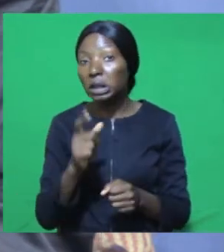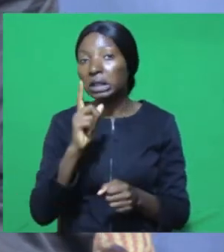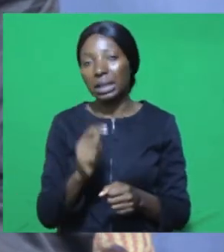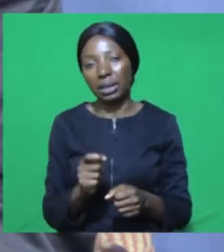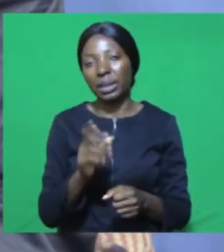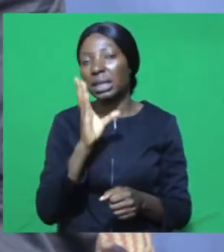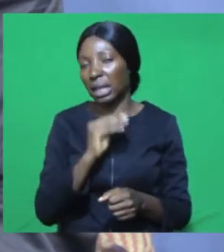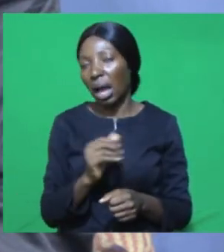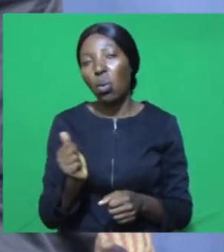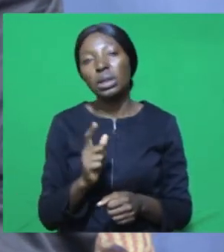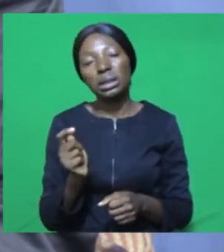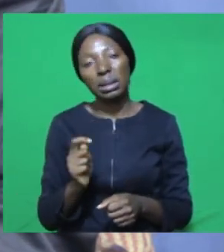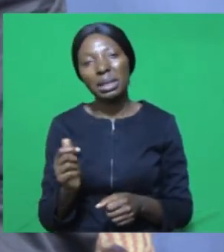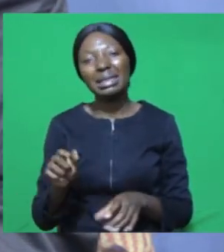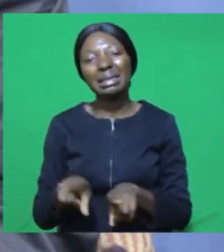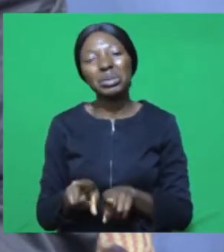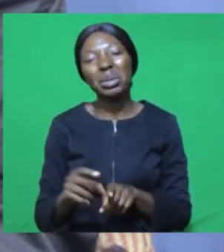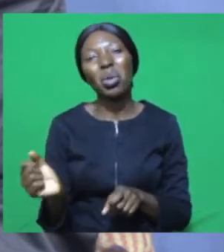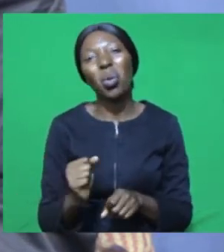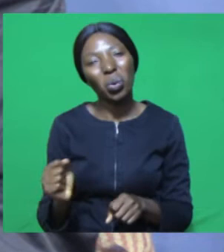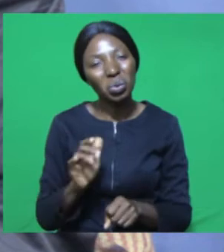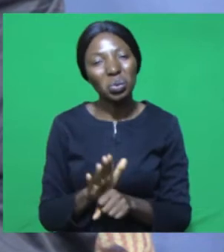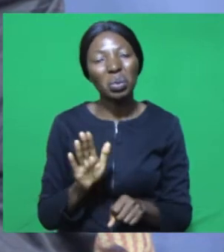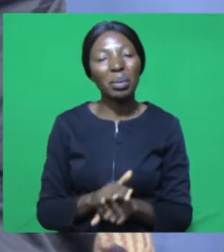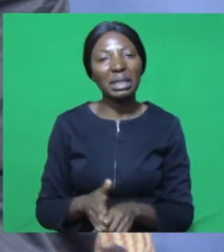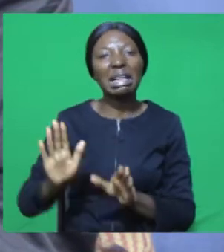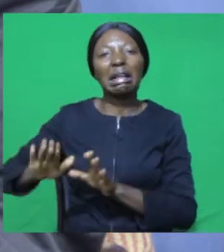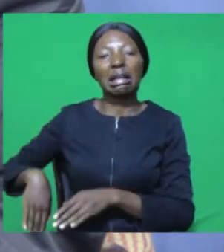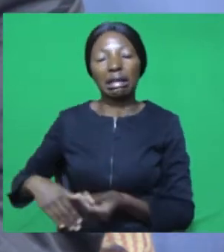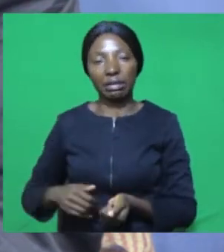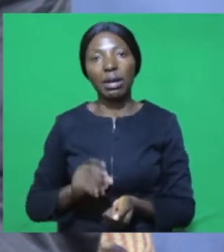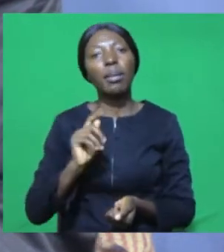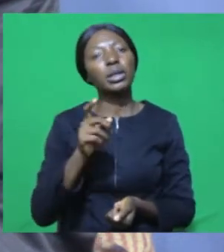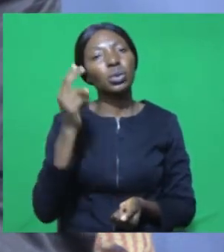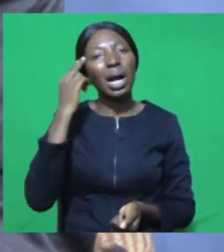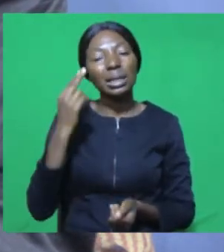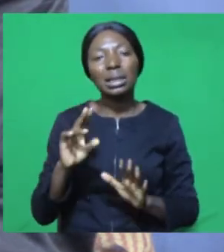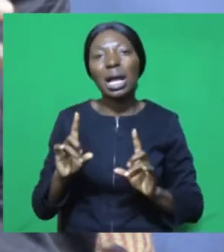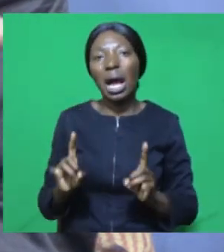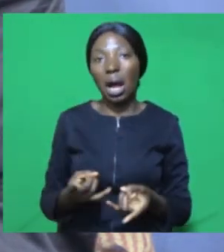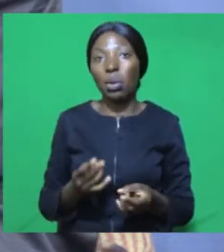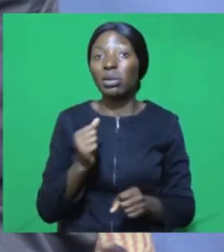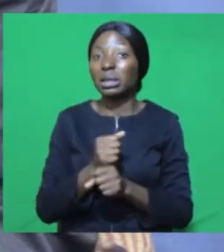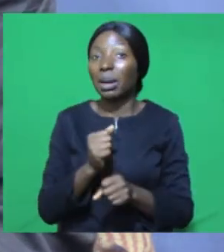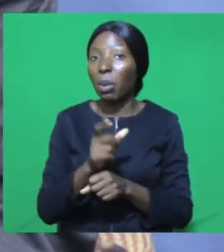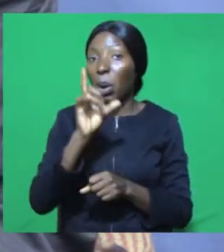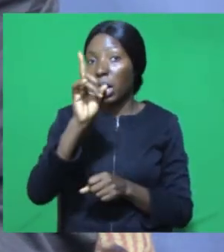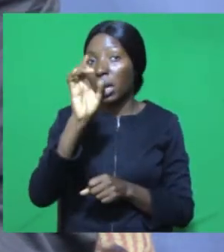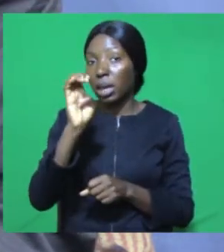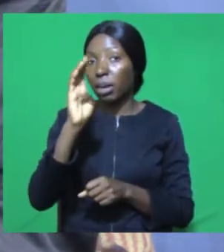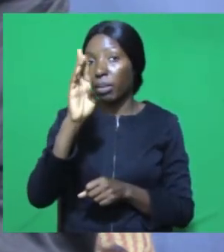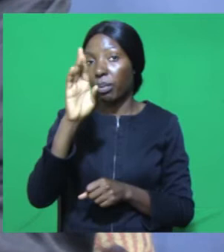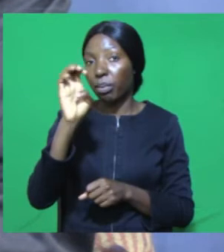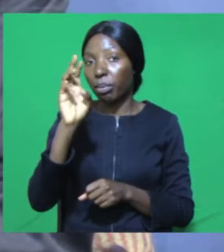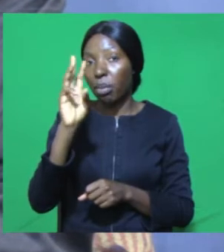Old Testament wamunya. Saka ndikunetseka kuti unozonzwisisa sei sezvakaita bhuku raHebrews rese